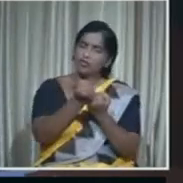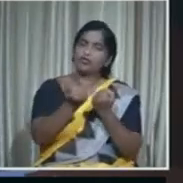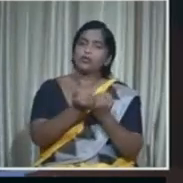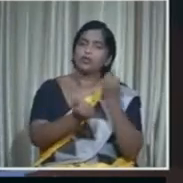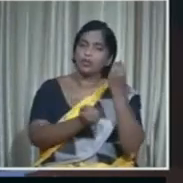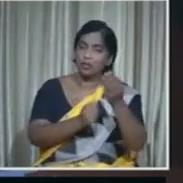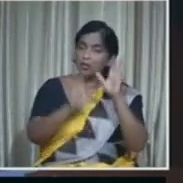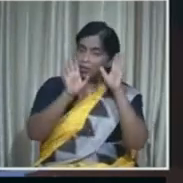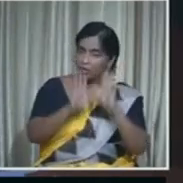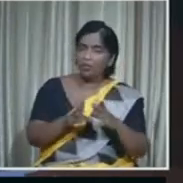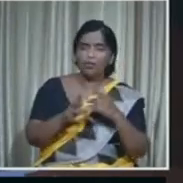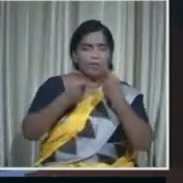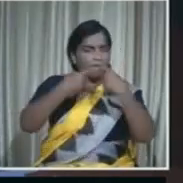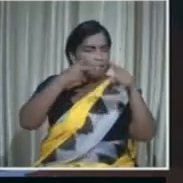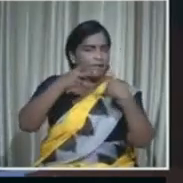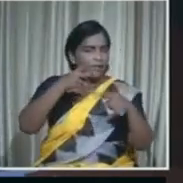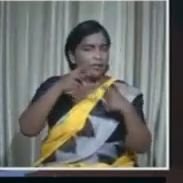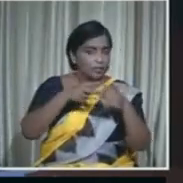मेवनी आकृति